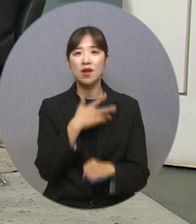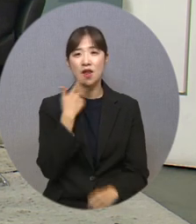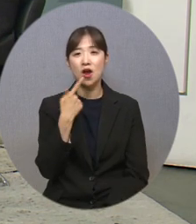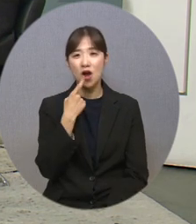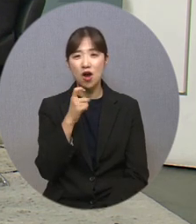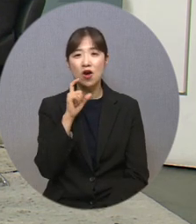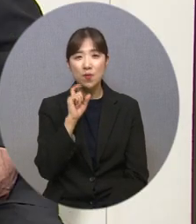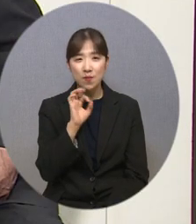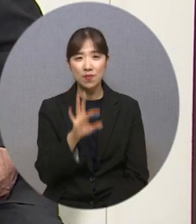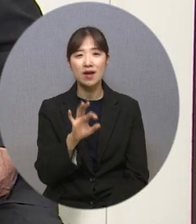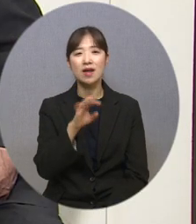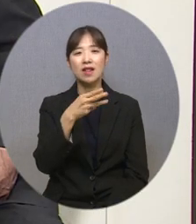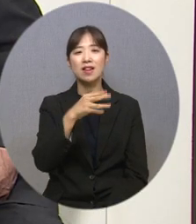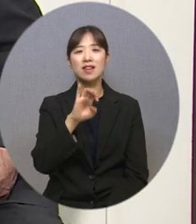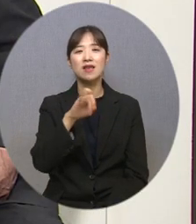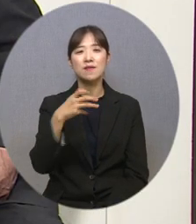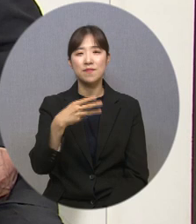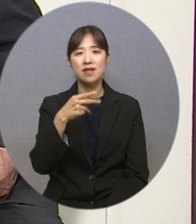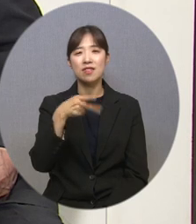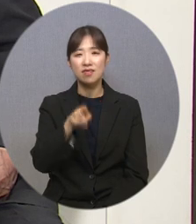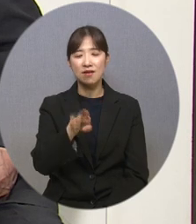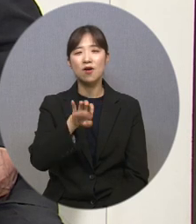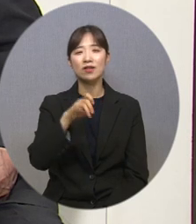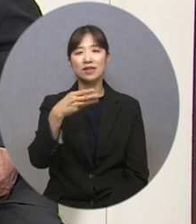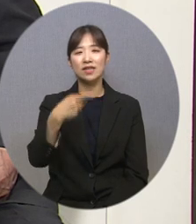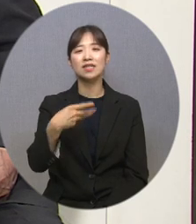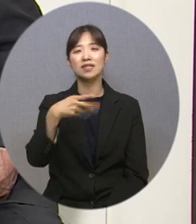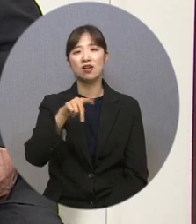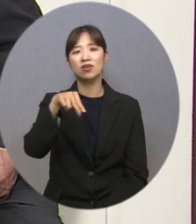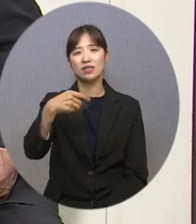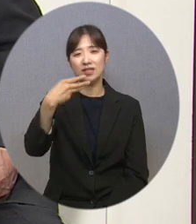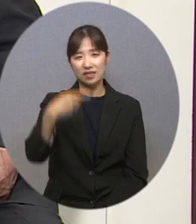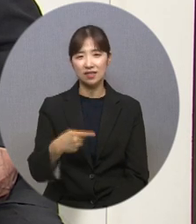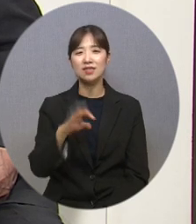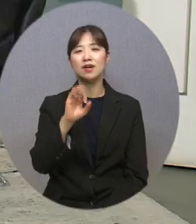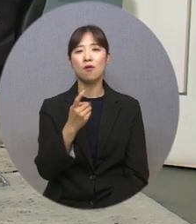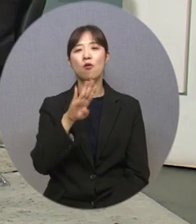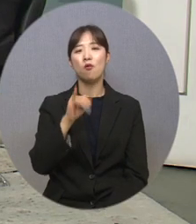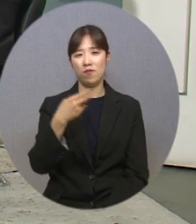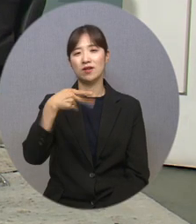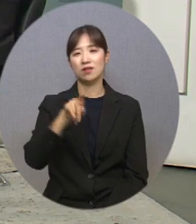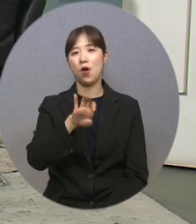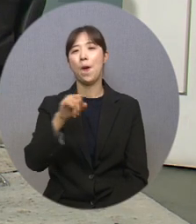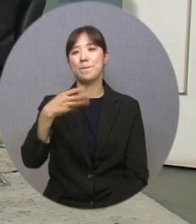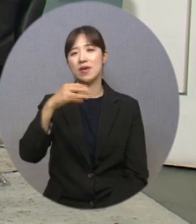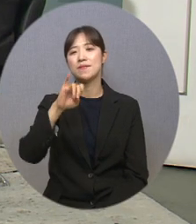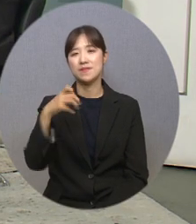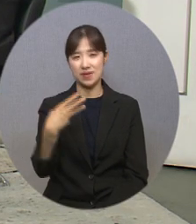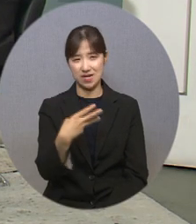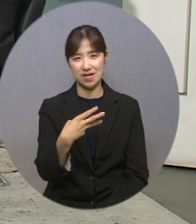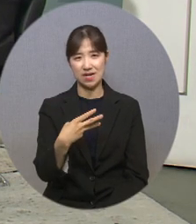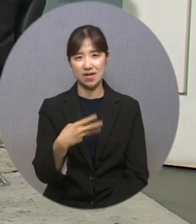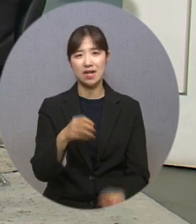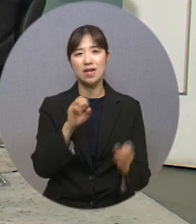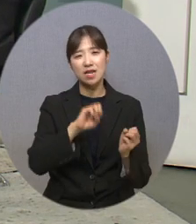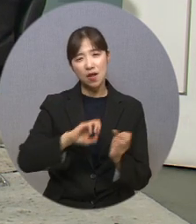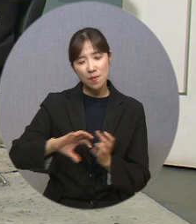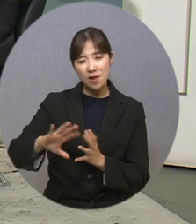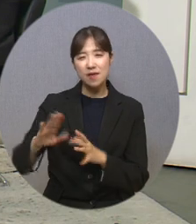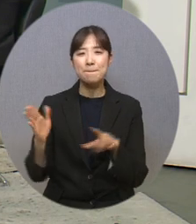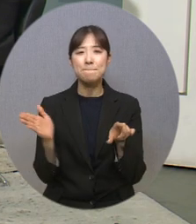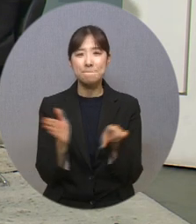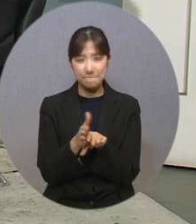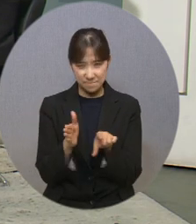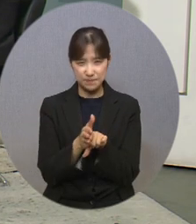영어로 말씀드리면 Rebuild the trust of the people. Rebuild the trust of the people. 그러니까 잃어버린